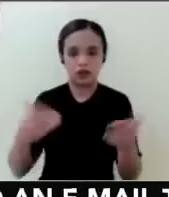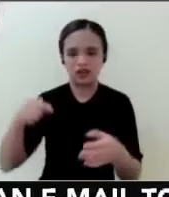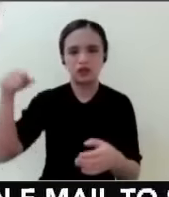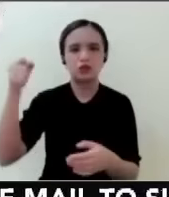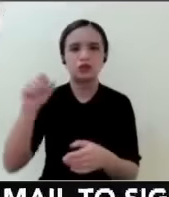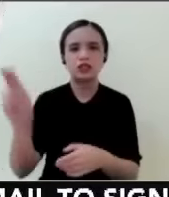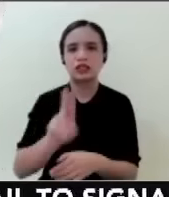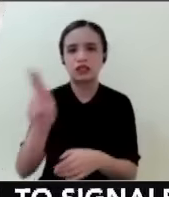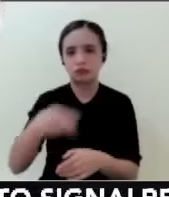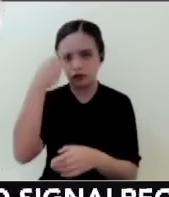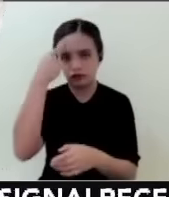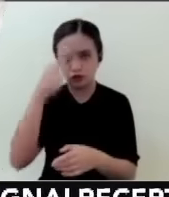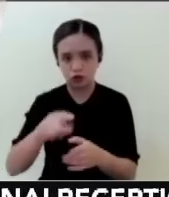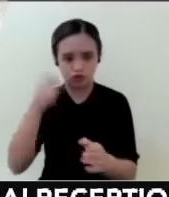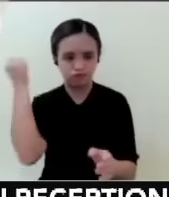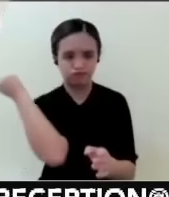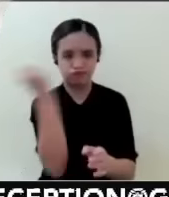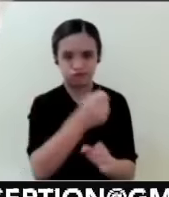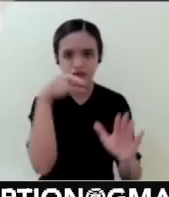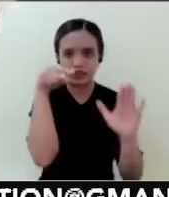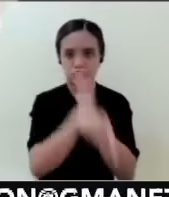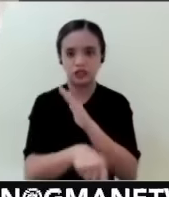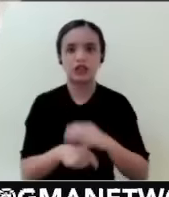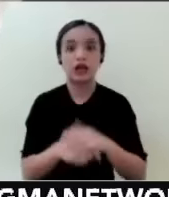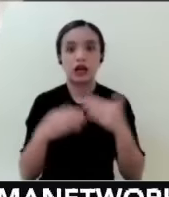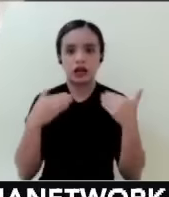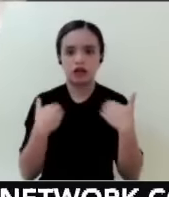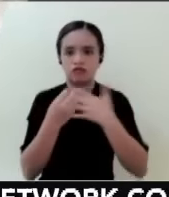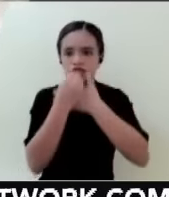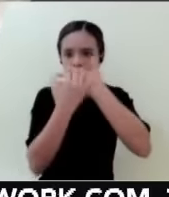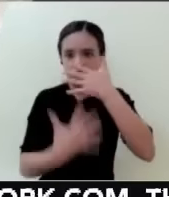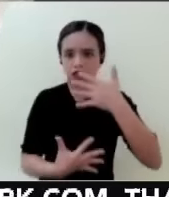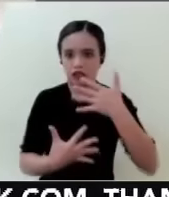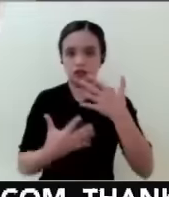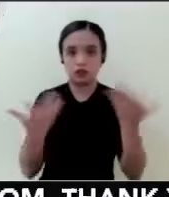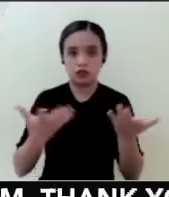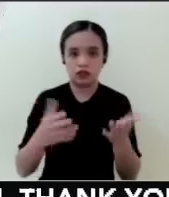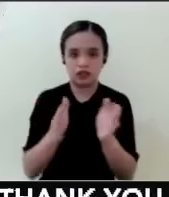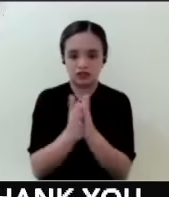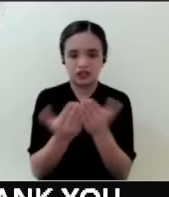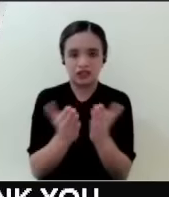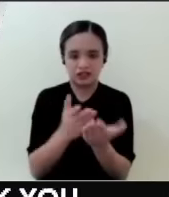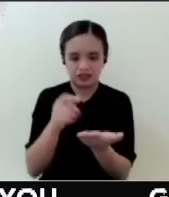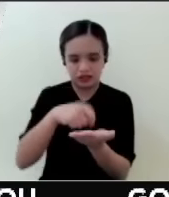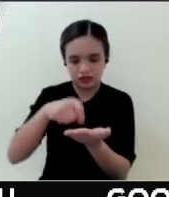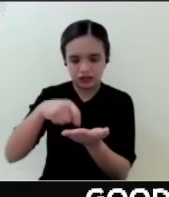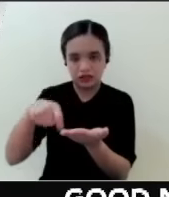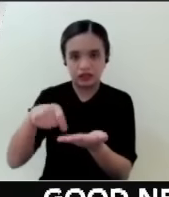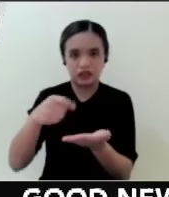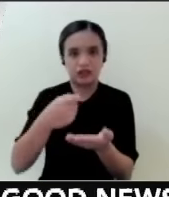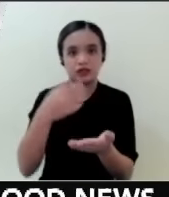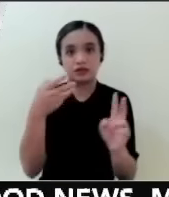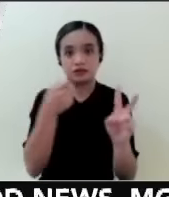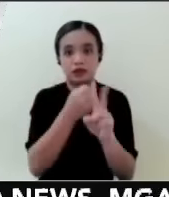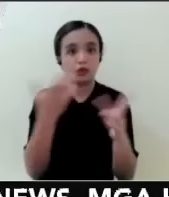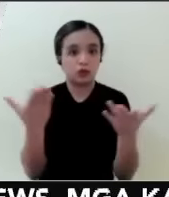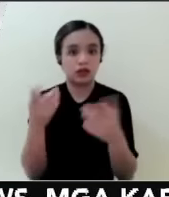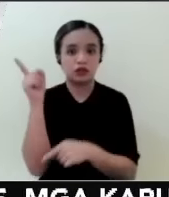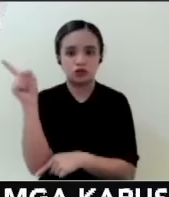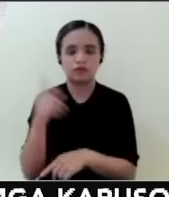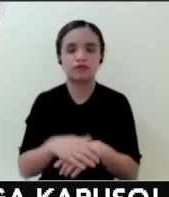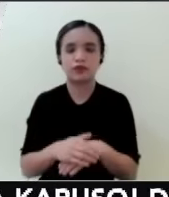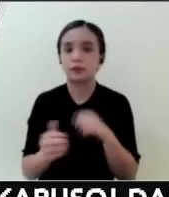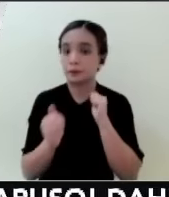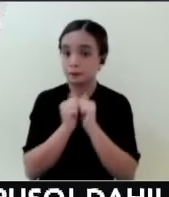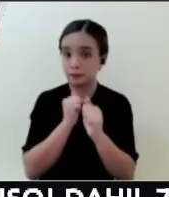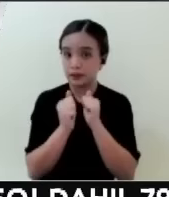pagpasla. Nakita rin ang mga bakas ng dugo sa logbook at coffee kettle ng biktima sa barracks. Indikasyon na